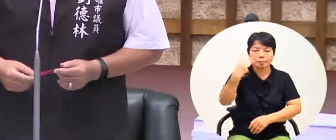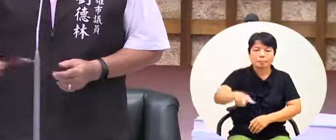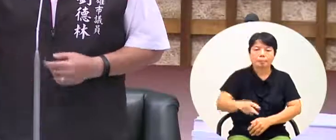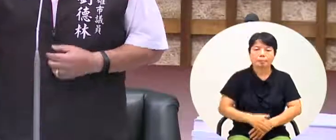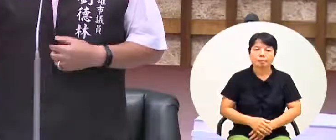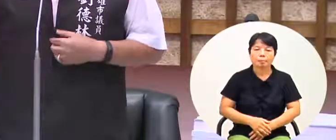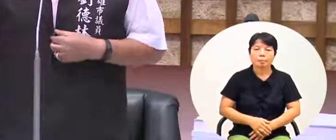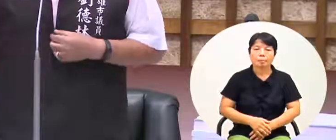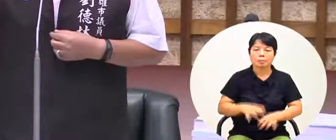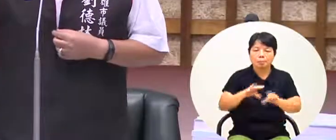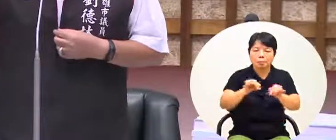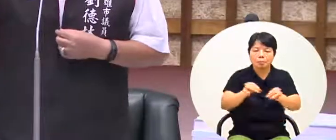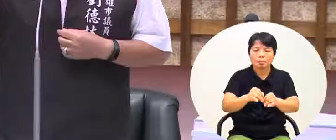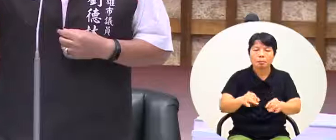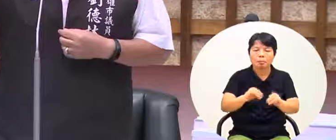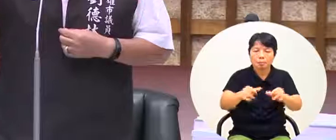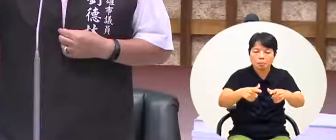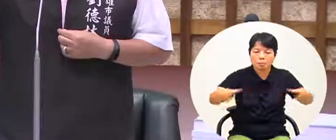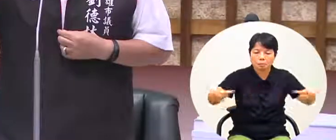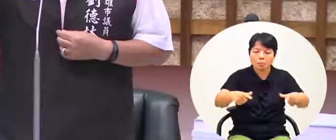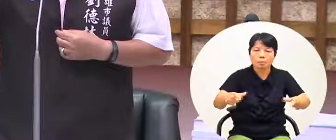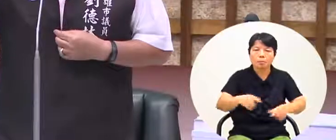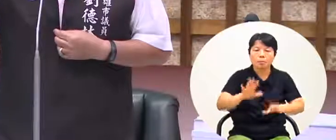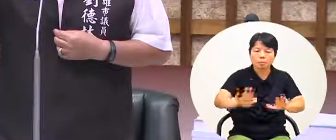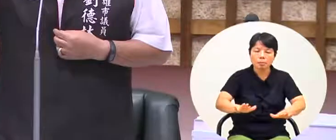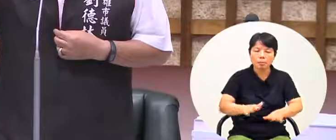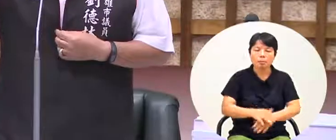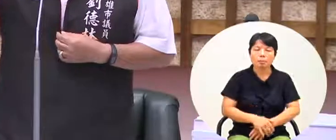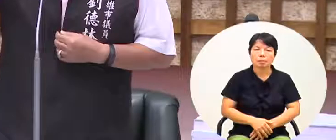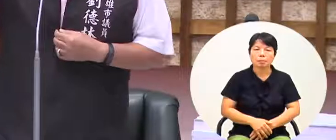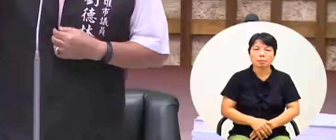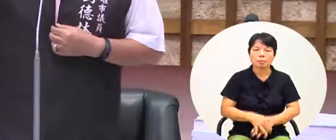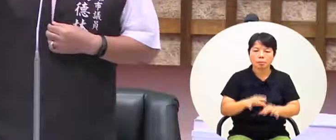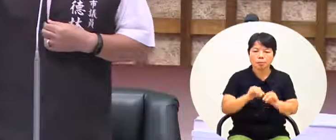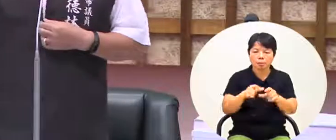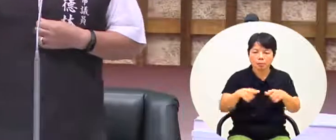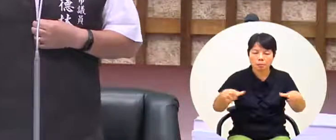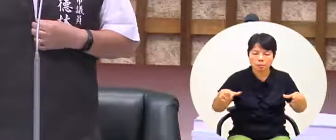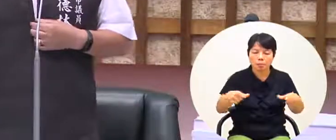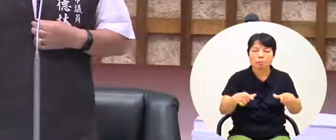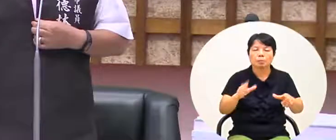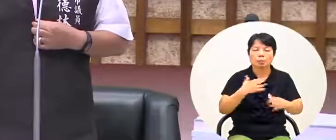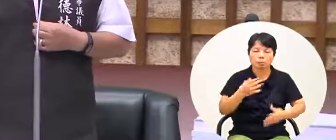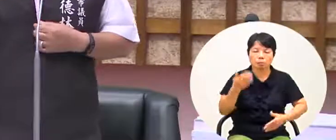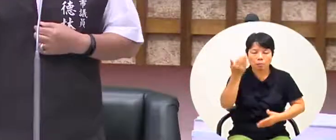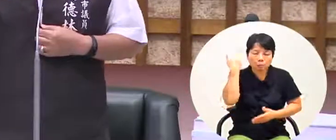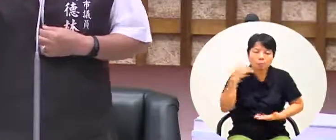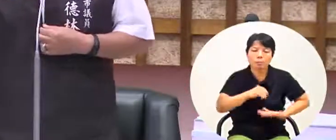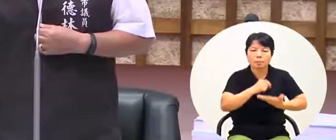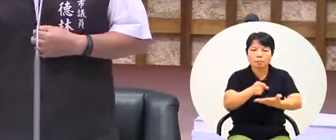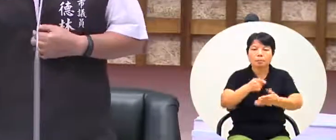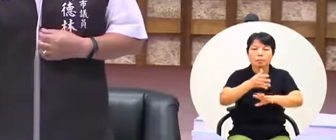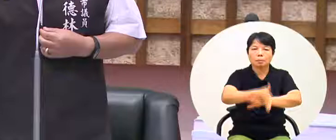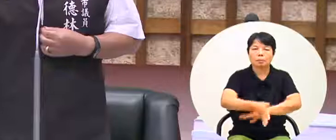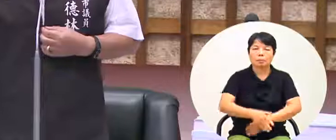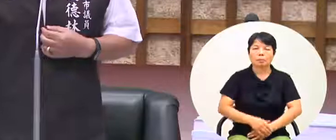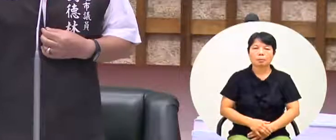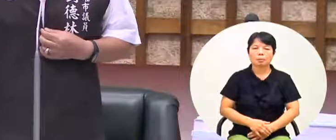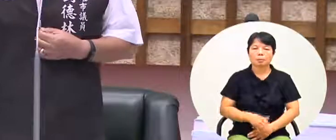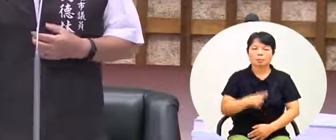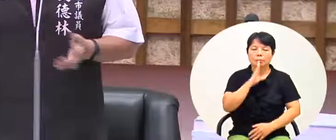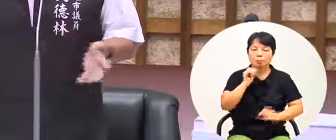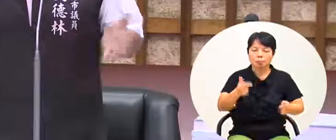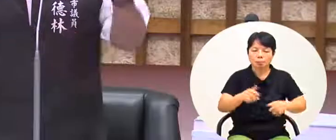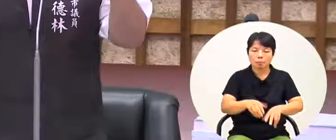看我们现在的容积率，我当初有在建议是不是在我们的捷运站的大寮捷运站